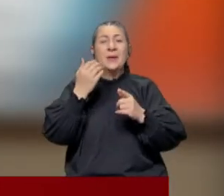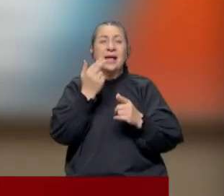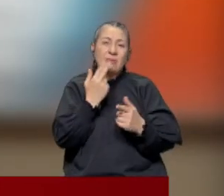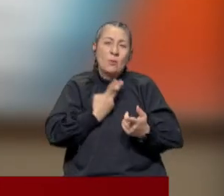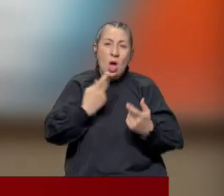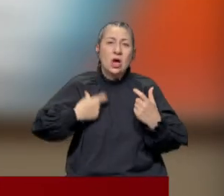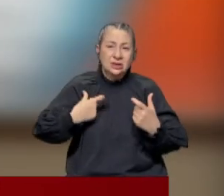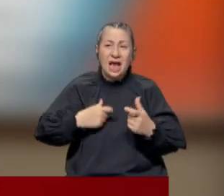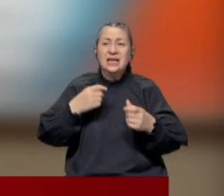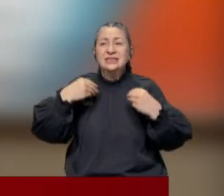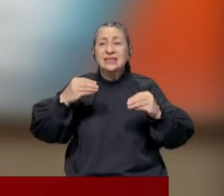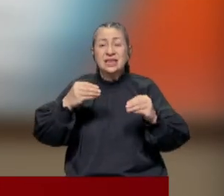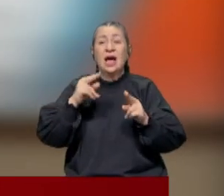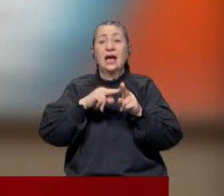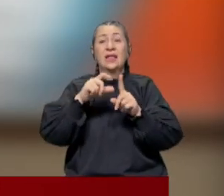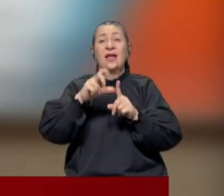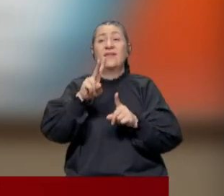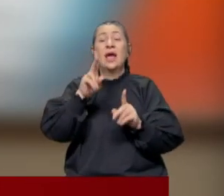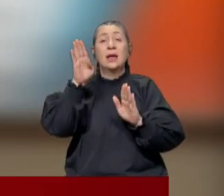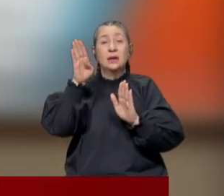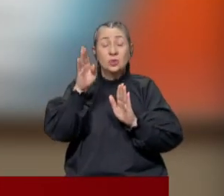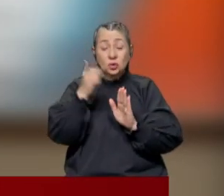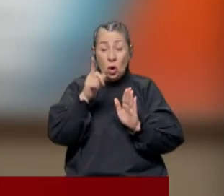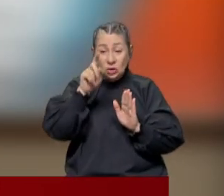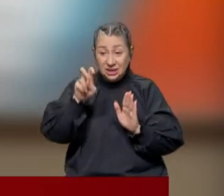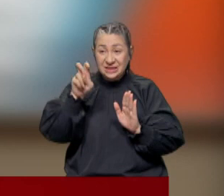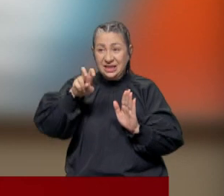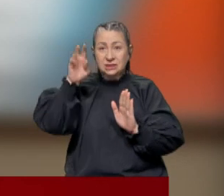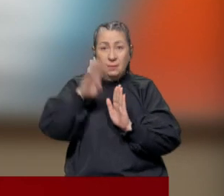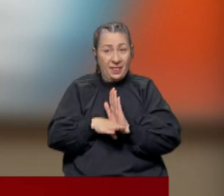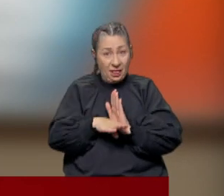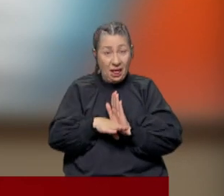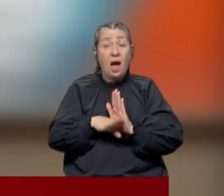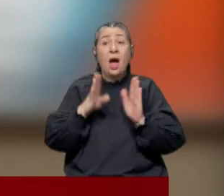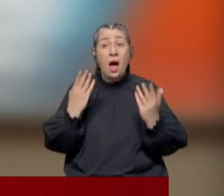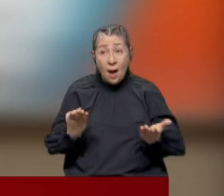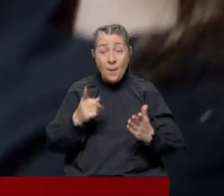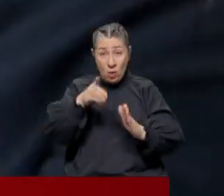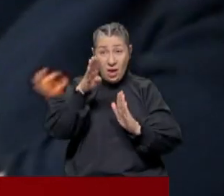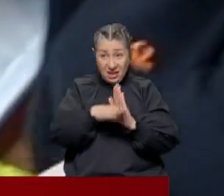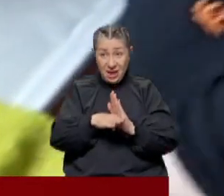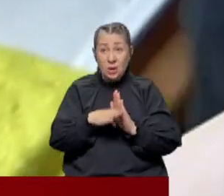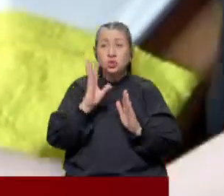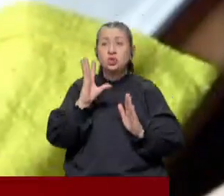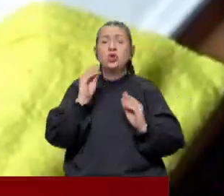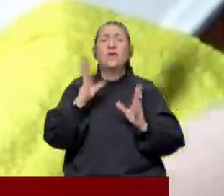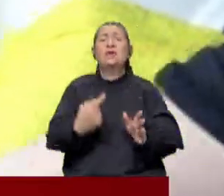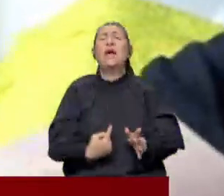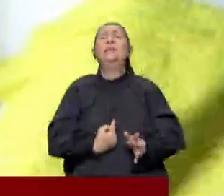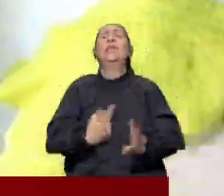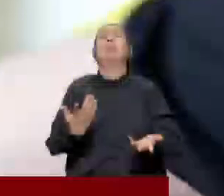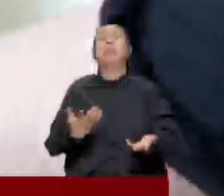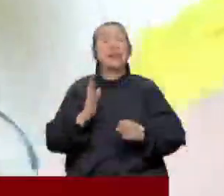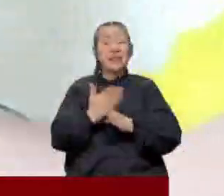gibi ürünlerdeki satışında KDV oranı %18'den %8'e indirildi. Ancak bu indirimi pek de hissetmedi